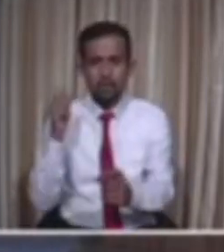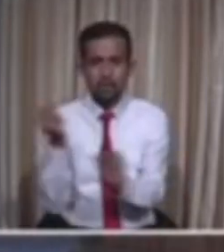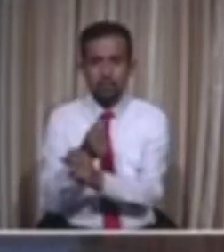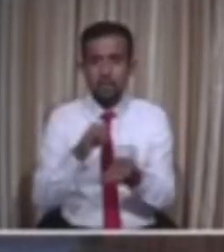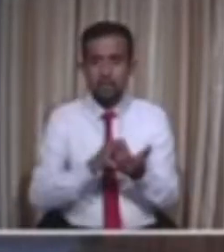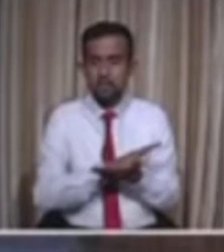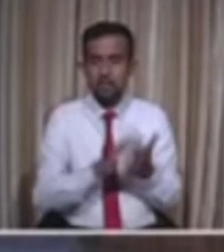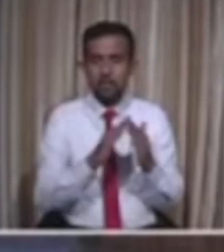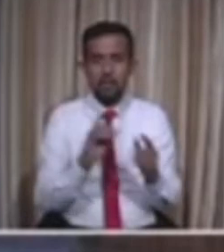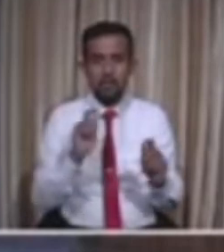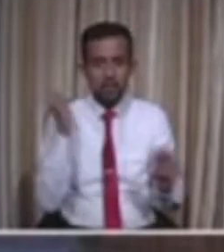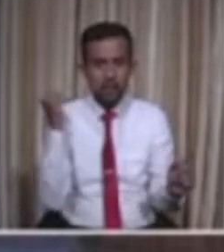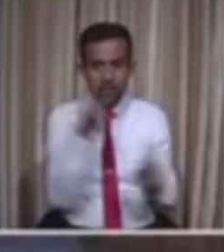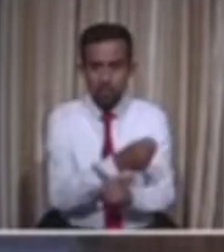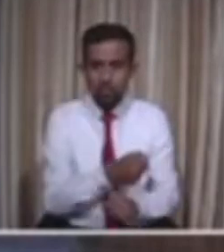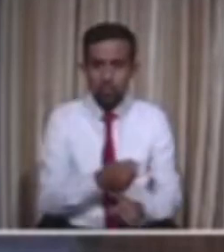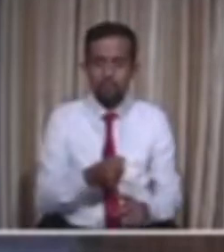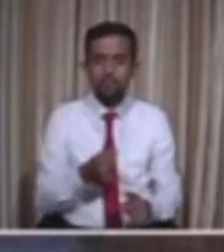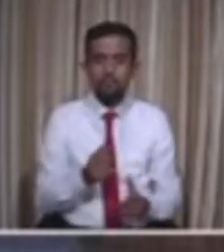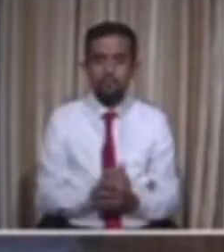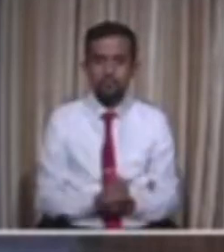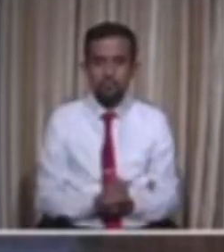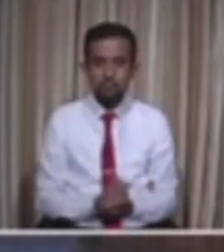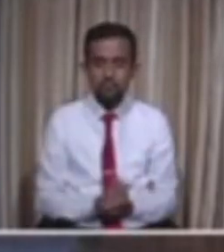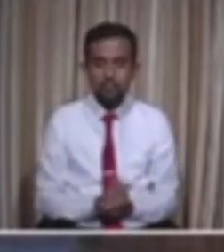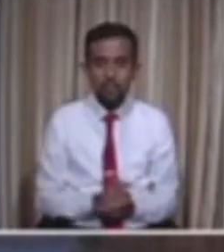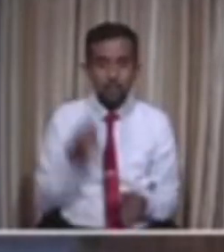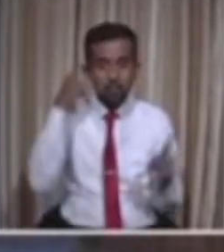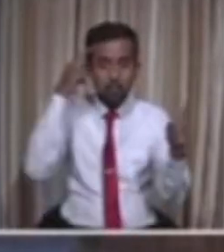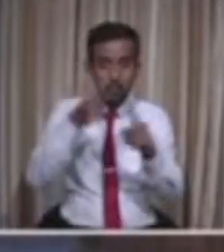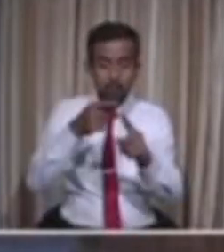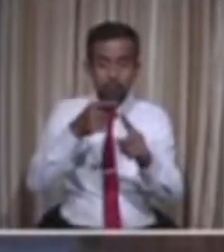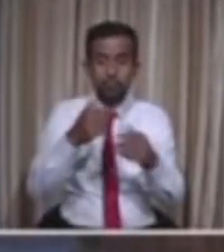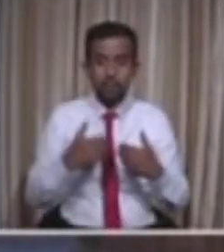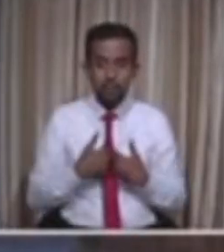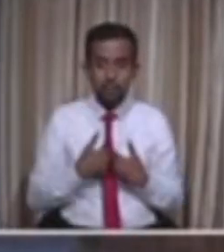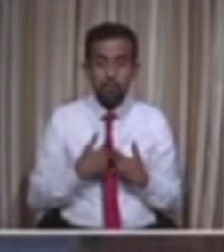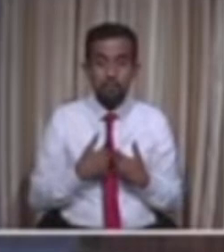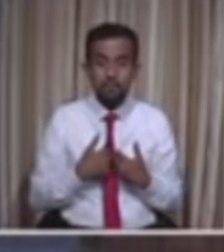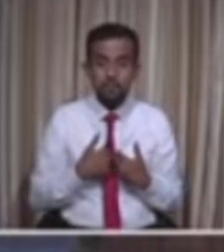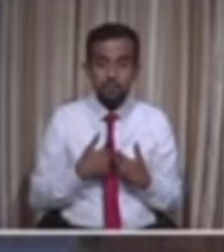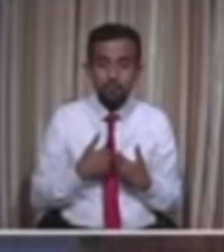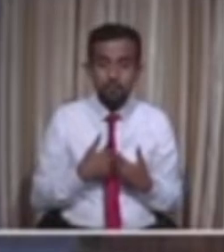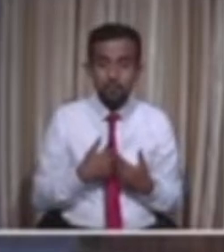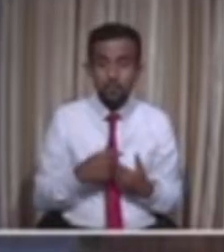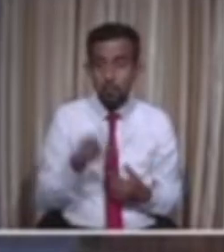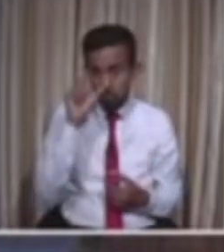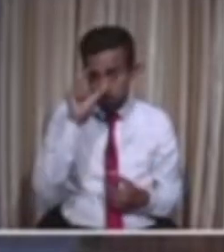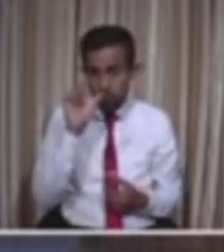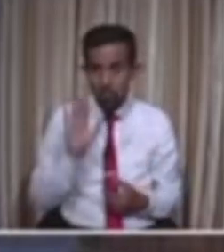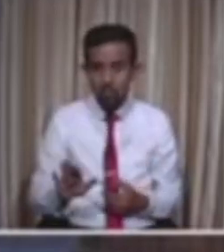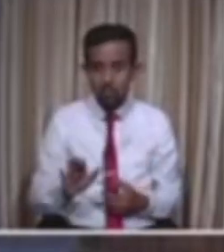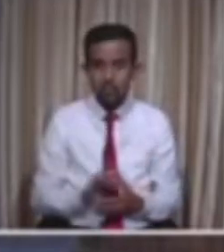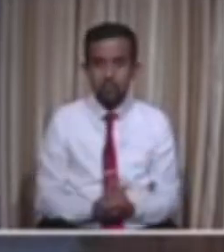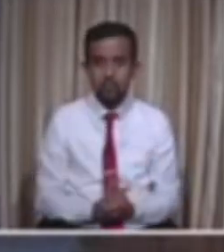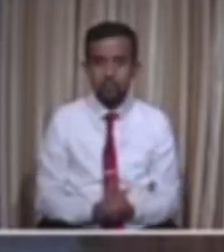singa mah tu mah kita terkaya uga, ini sah bisesi mah, mee sambandin, api bisesi mah, des dalu agen situ tu ikarik yang nu mukote